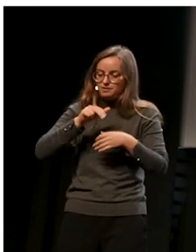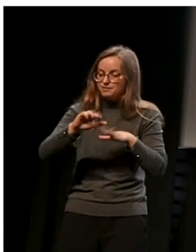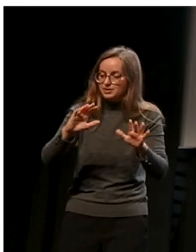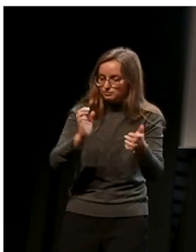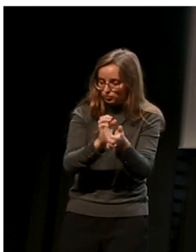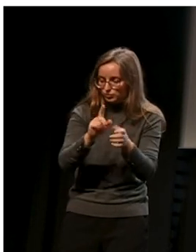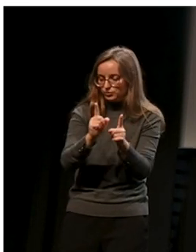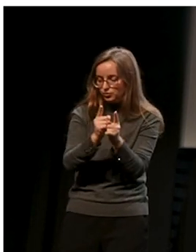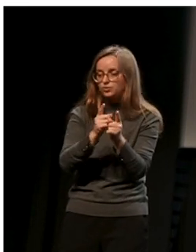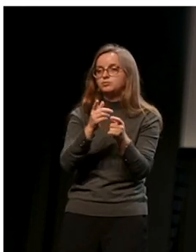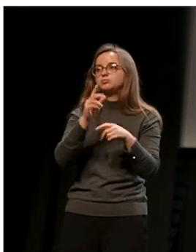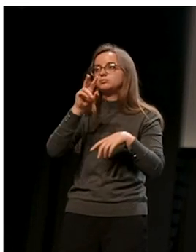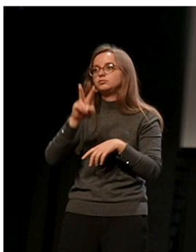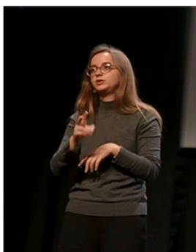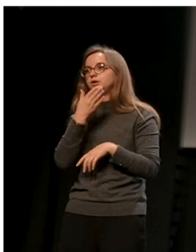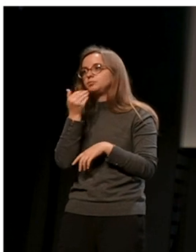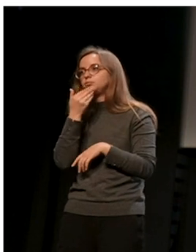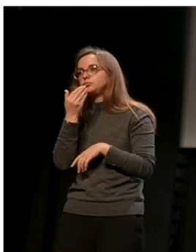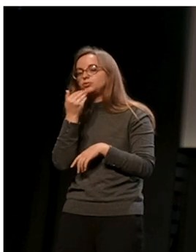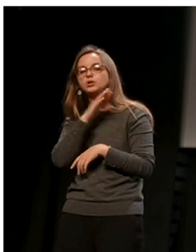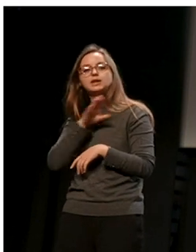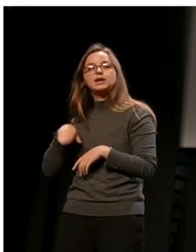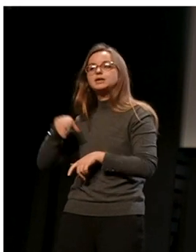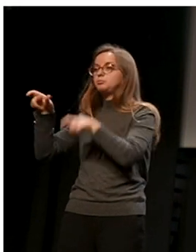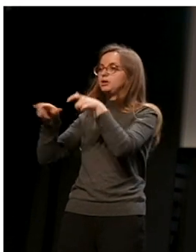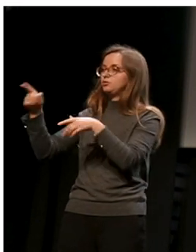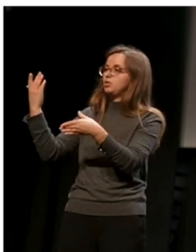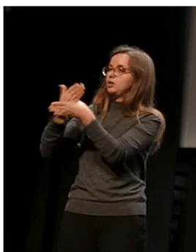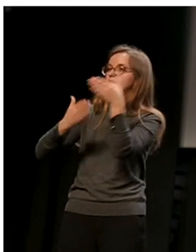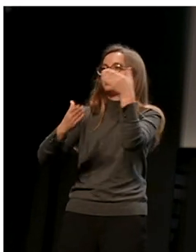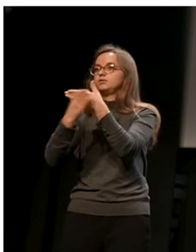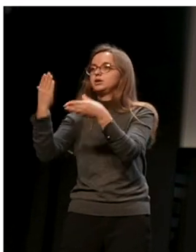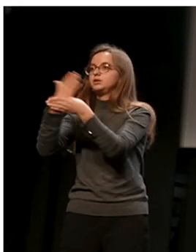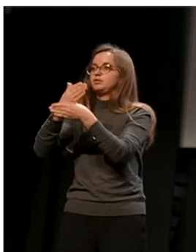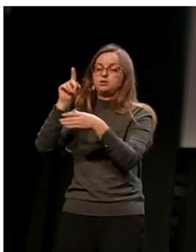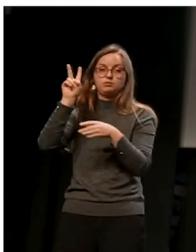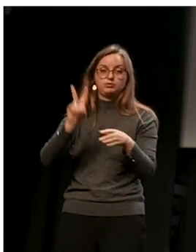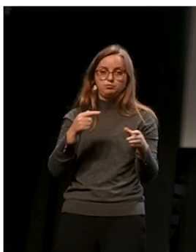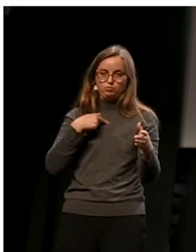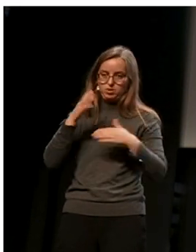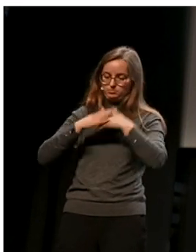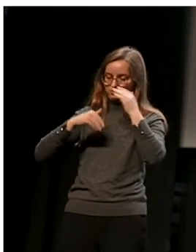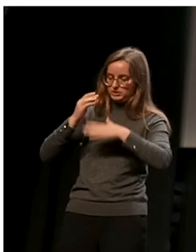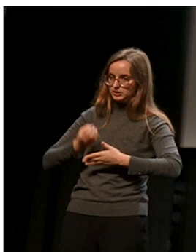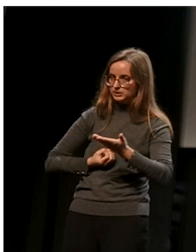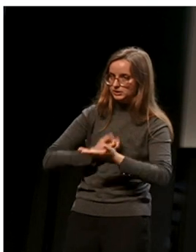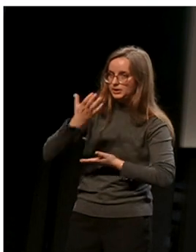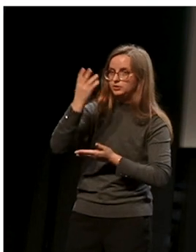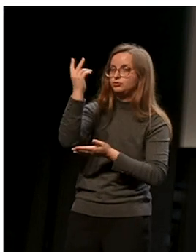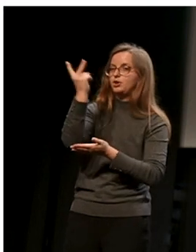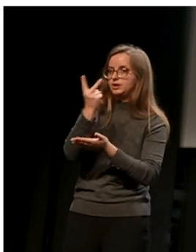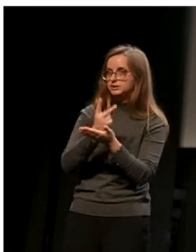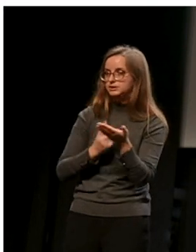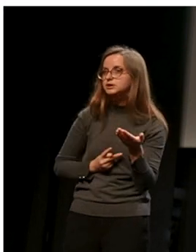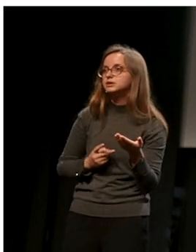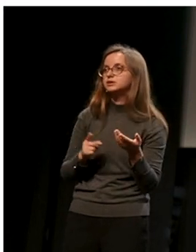frustrant parce que, bon, tant mieux, il y a des personnes, les dernières personnes qui sont intervenues, je suis directeur artistique, je ne suis pas du tout illustrateur. J'ai toujours